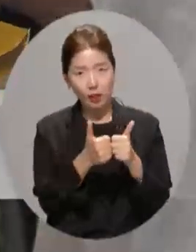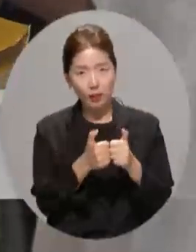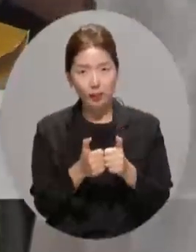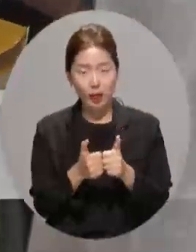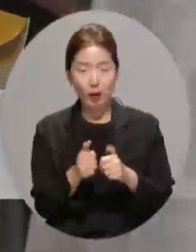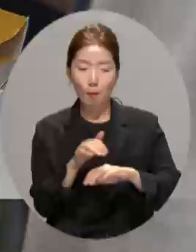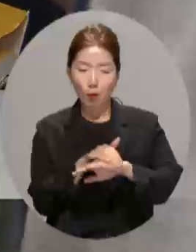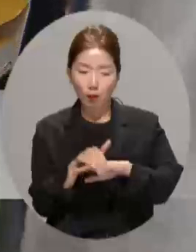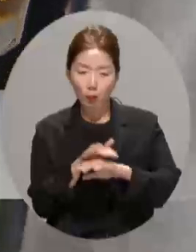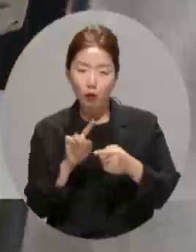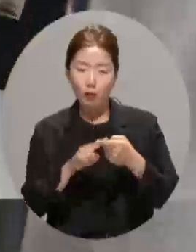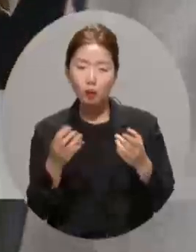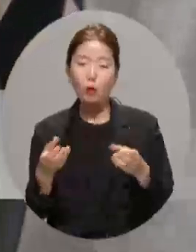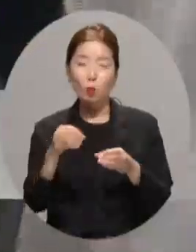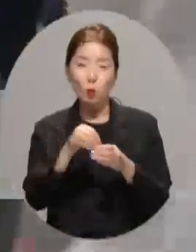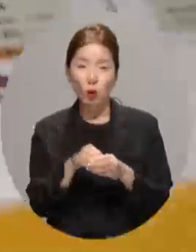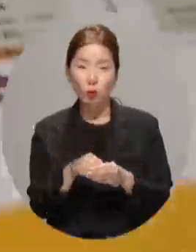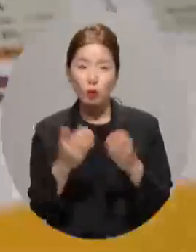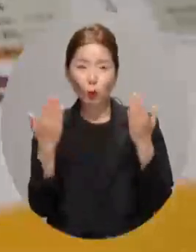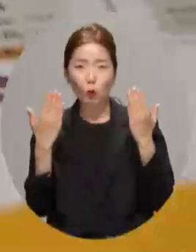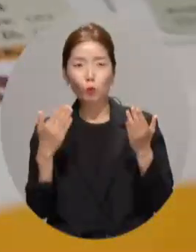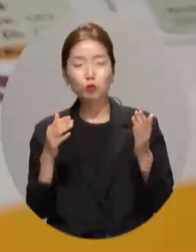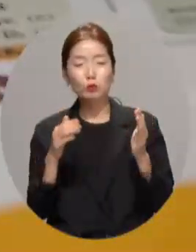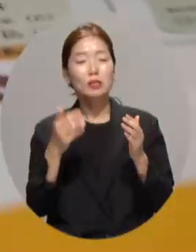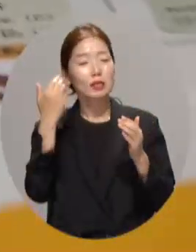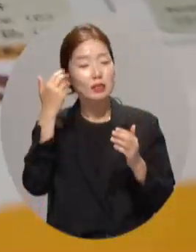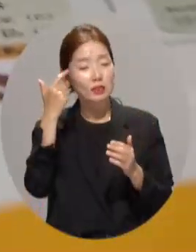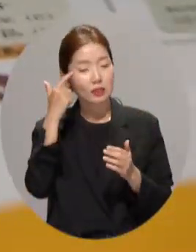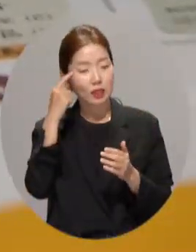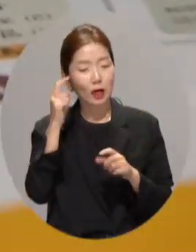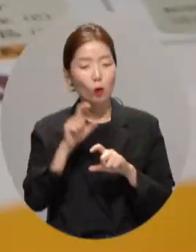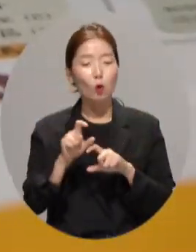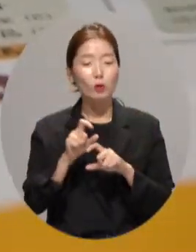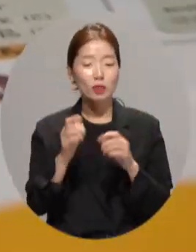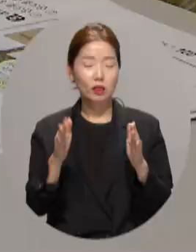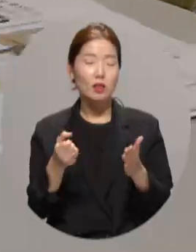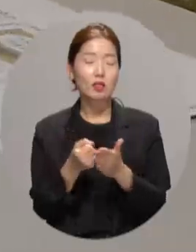진로 진학 프로그램이 포함된 학업 중단 숙려 기간 운영을 독려하고 있습니다.